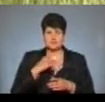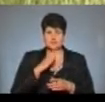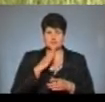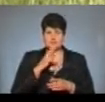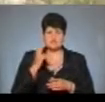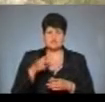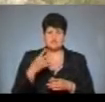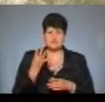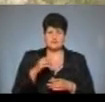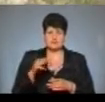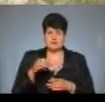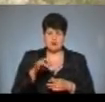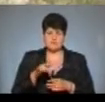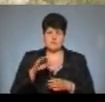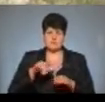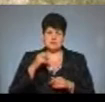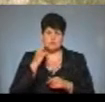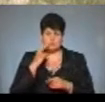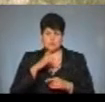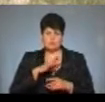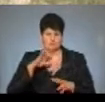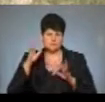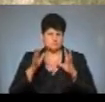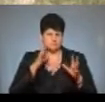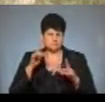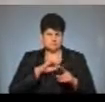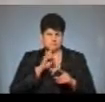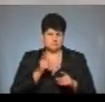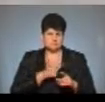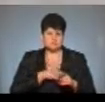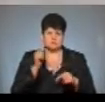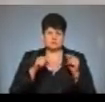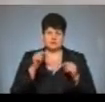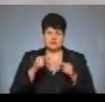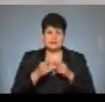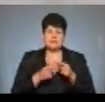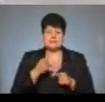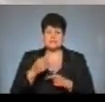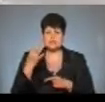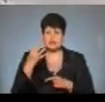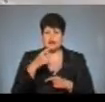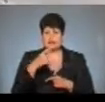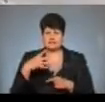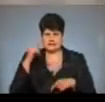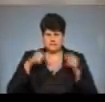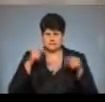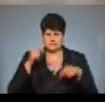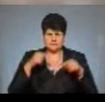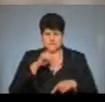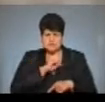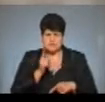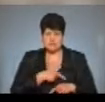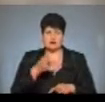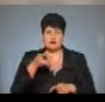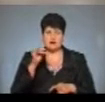Мельничук. 24 травня по обіді у селі вирувала негода. На цих світлинах наслідки 40-хвилинної зливи. Рясний